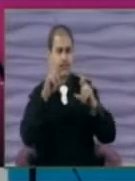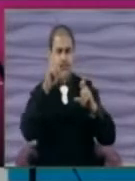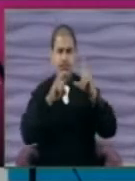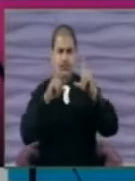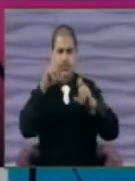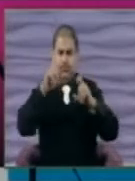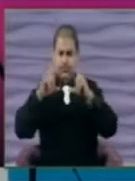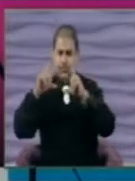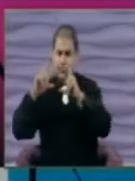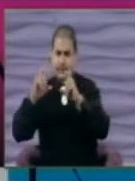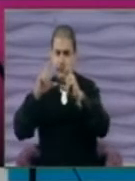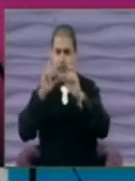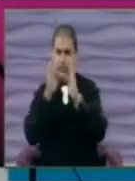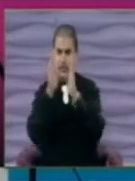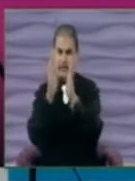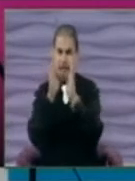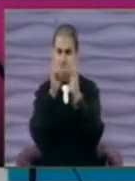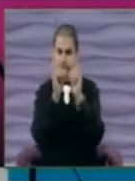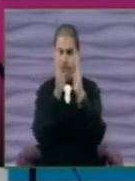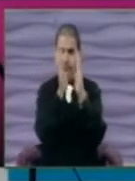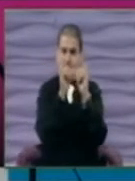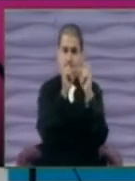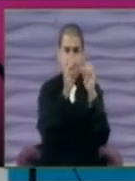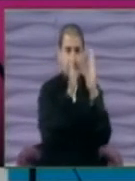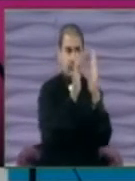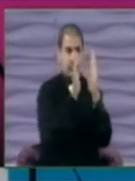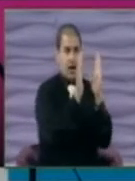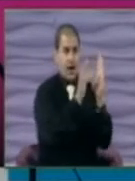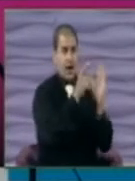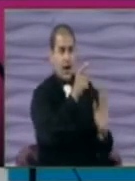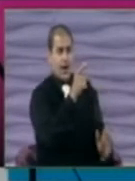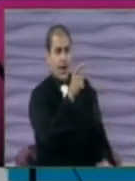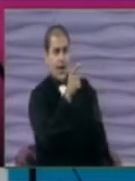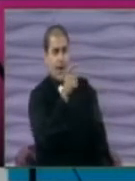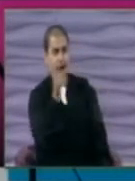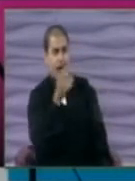جنب بعض لتطلع مع صوره واحده كبيره. احنا يمكن بنشوف ابلكيشن